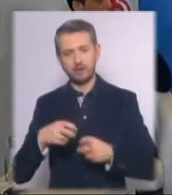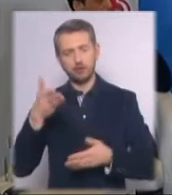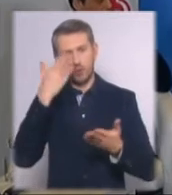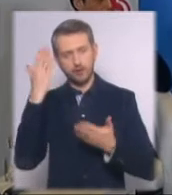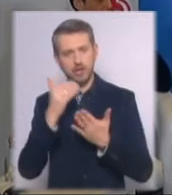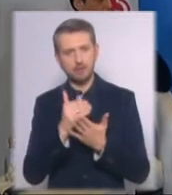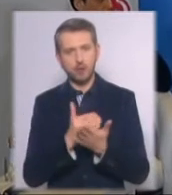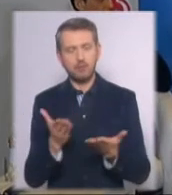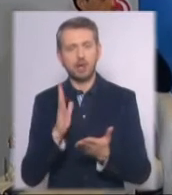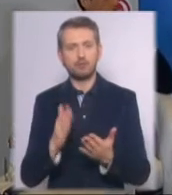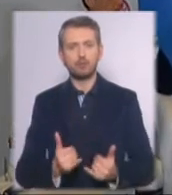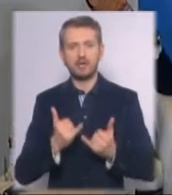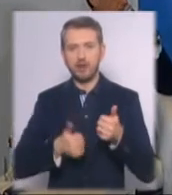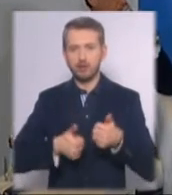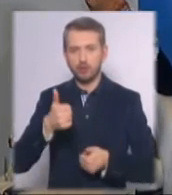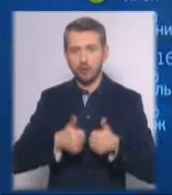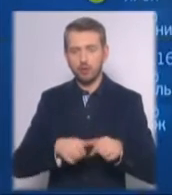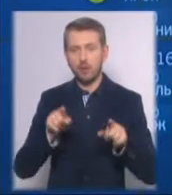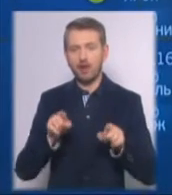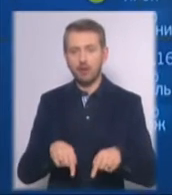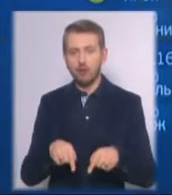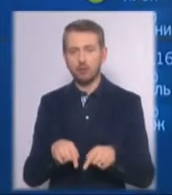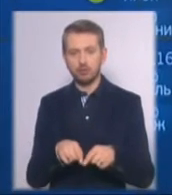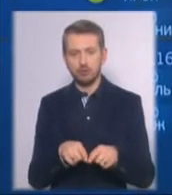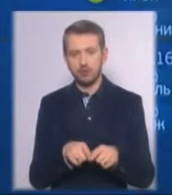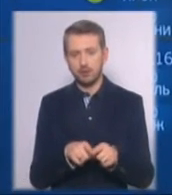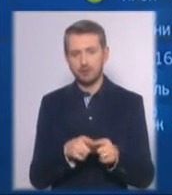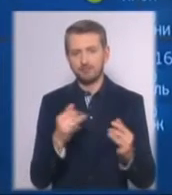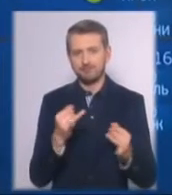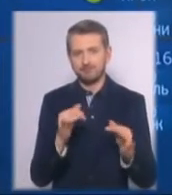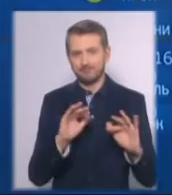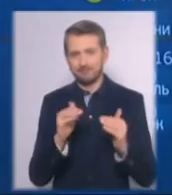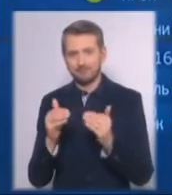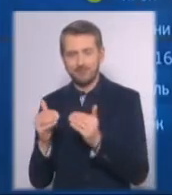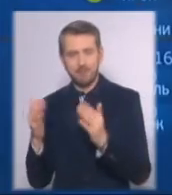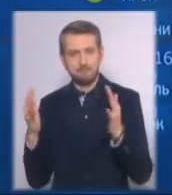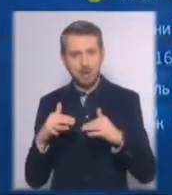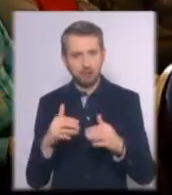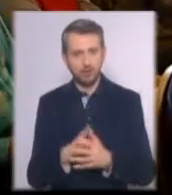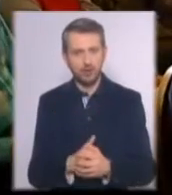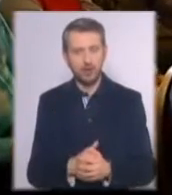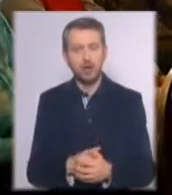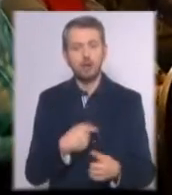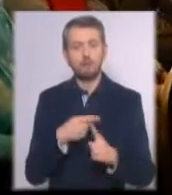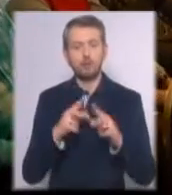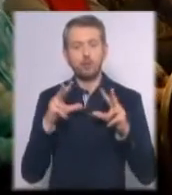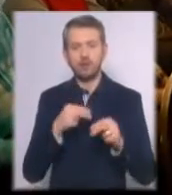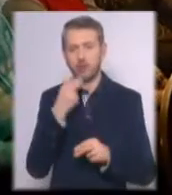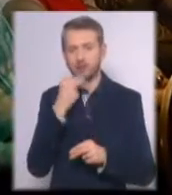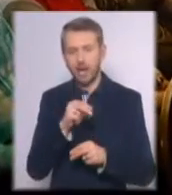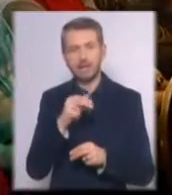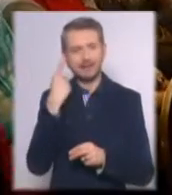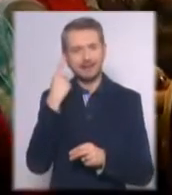будуть присвячені турніру, а також нарізки голів, найцікавіших фрагментів матчів тощо. Окрім того, обіцяють якісний сигнал